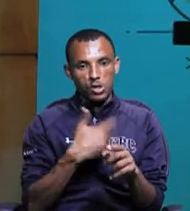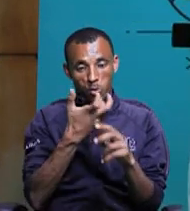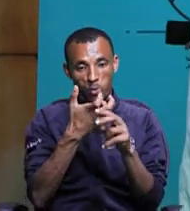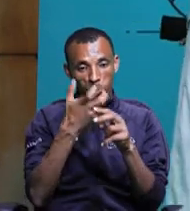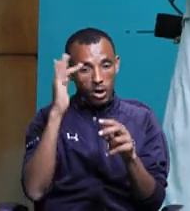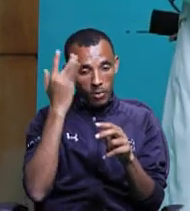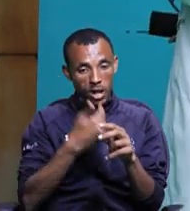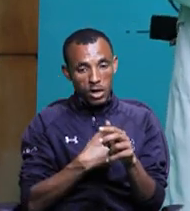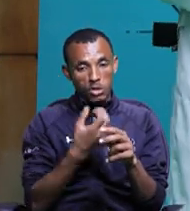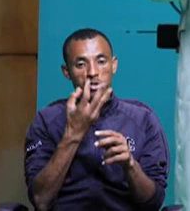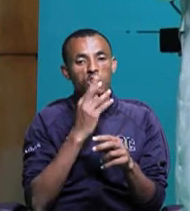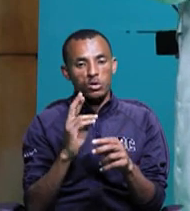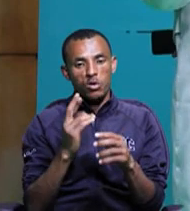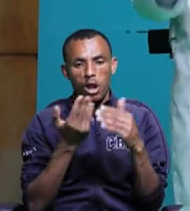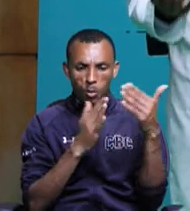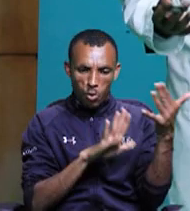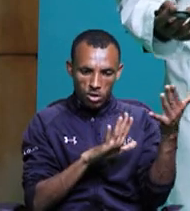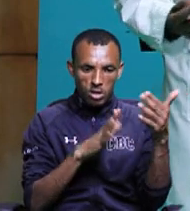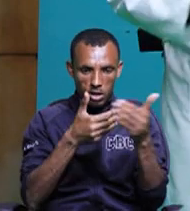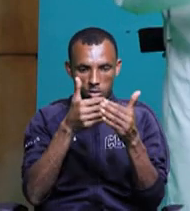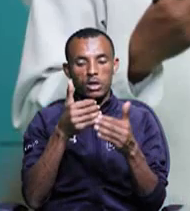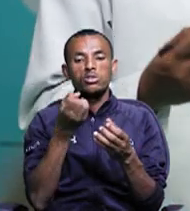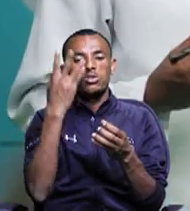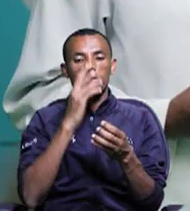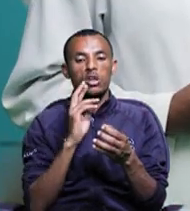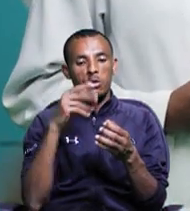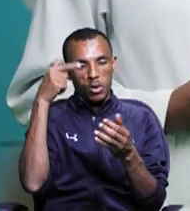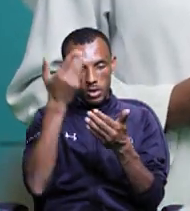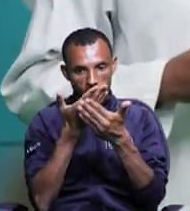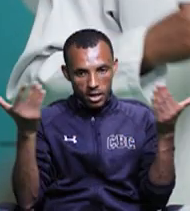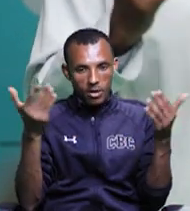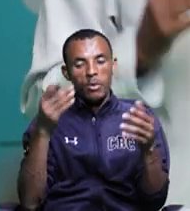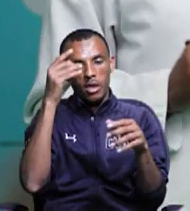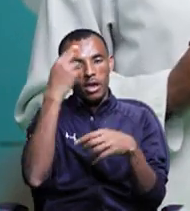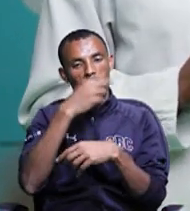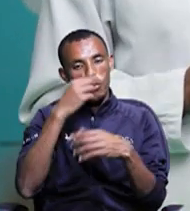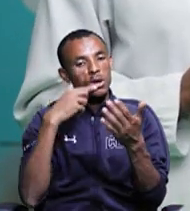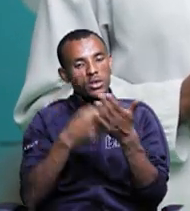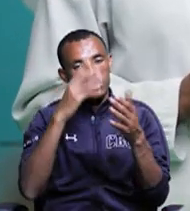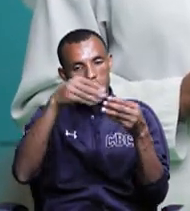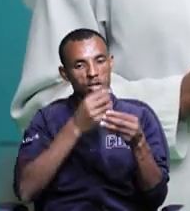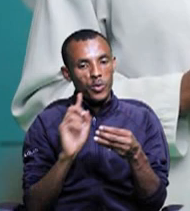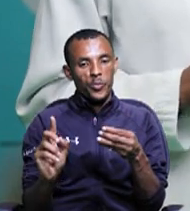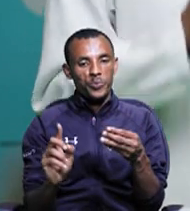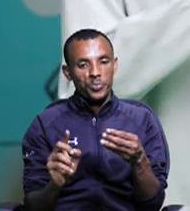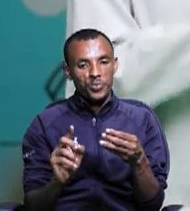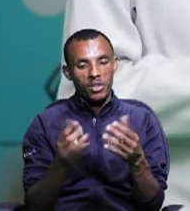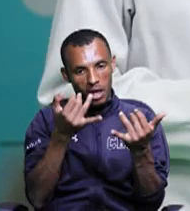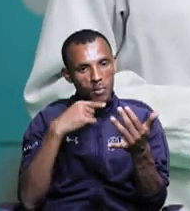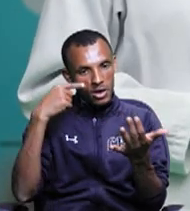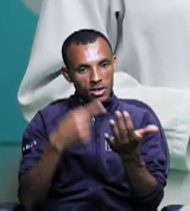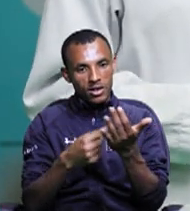ሆነ ስንቶቹ ናቸው፣ ለሞት የተዳረጉም ስንት ናቸው የሚለውን ነገር በየዕለቱ መረጃ እየተሰጠን ነው።